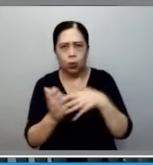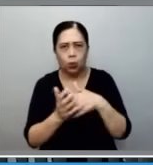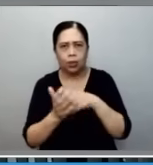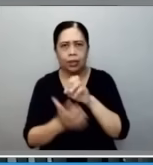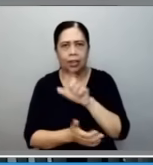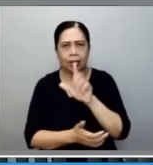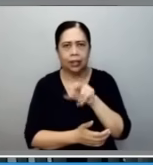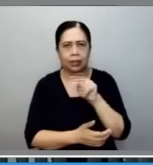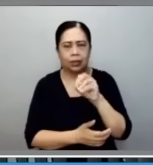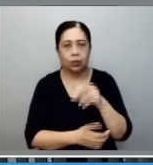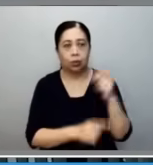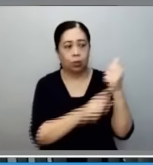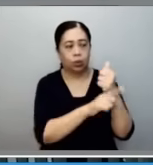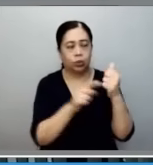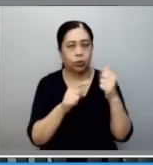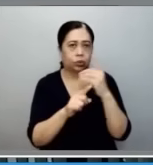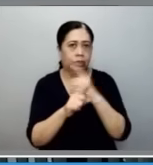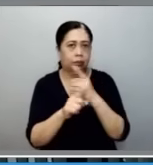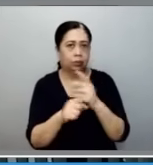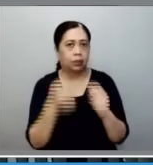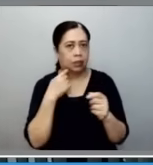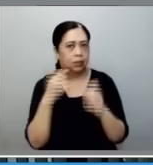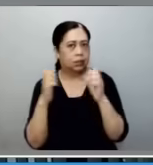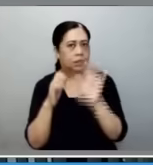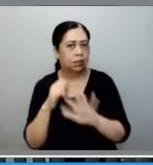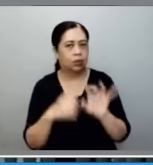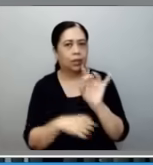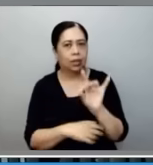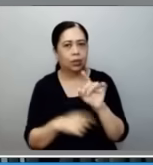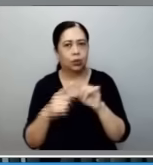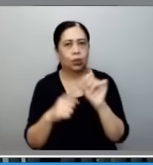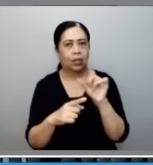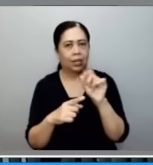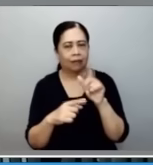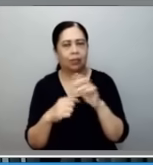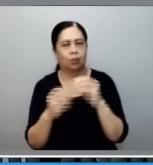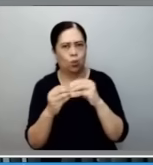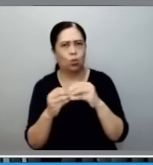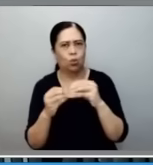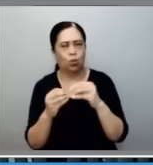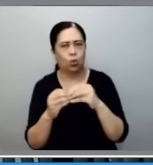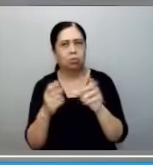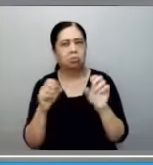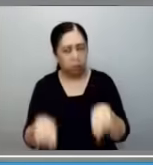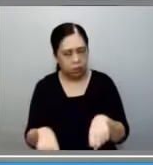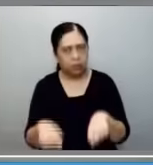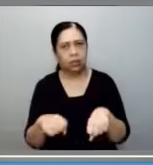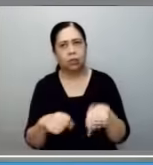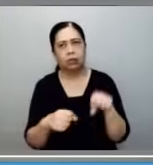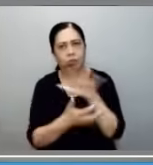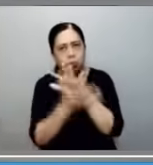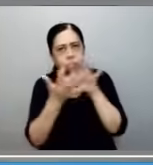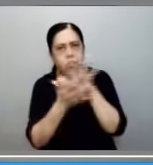From August to December, PAGASA forecasted around 8 to 11 tropical cyclones pa po yung possible na mag-develop or